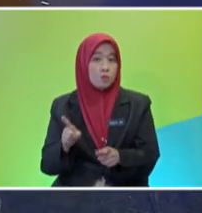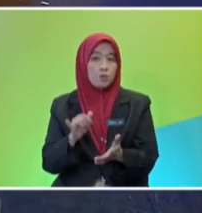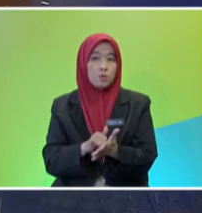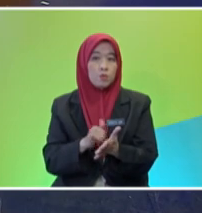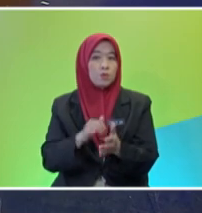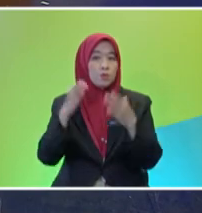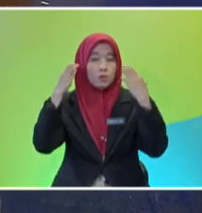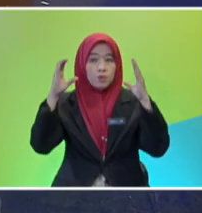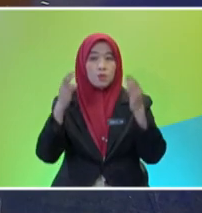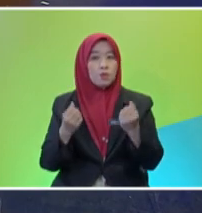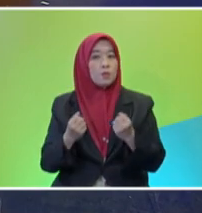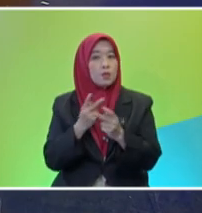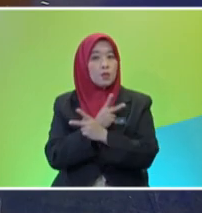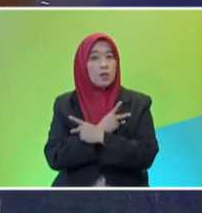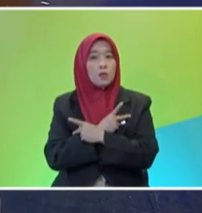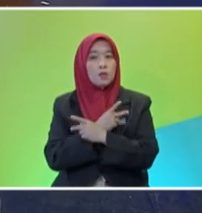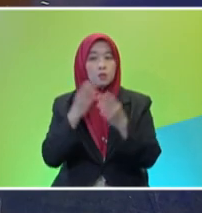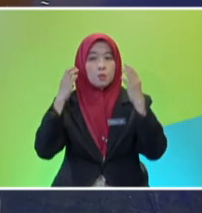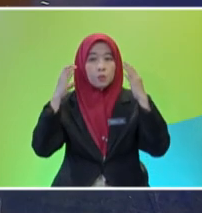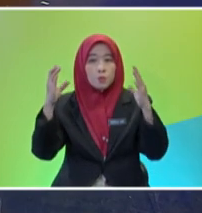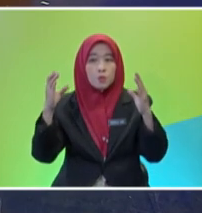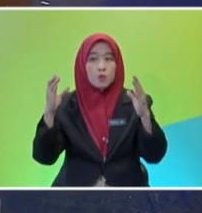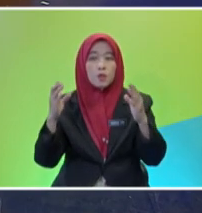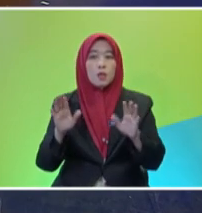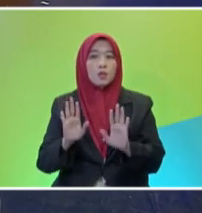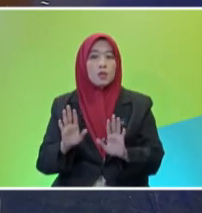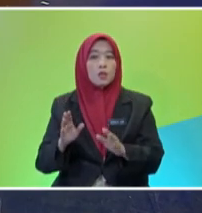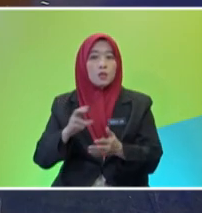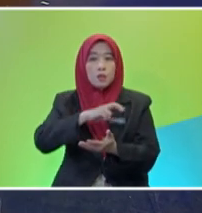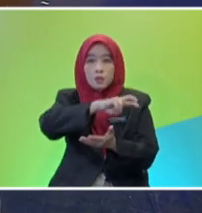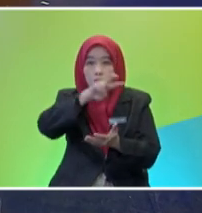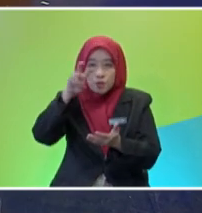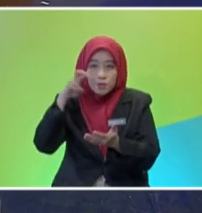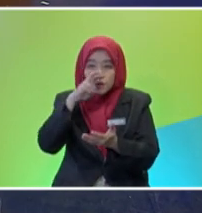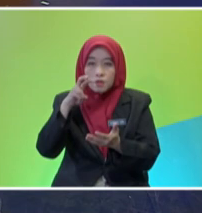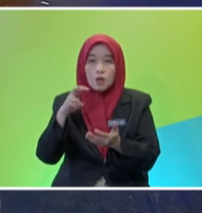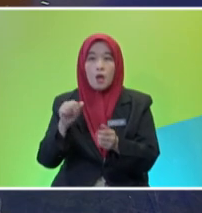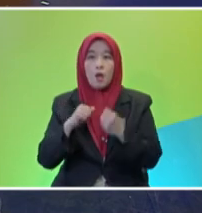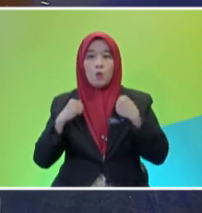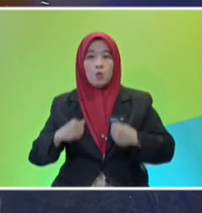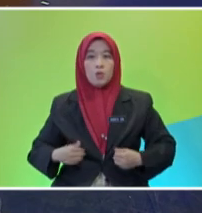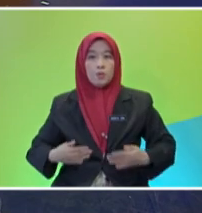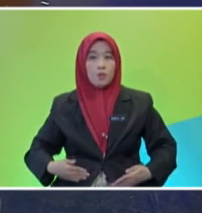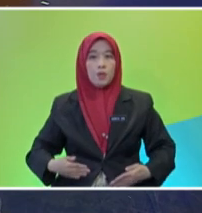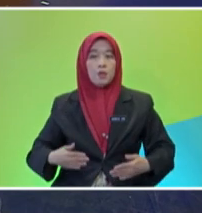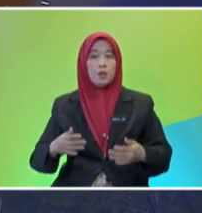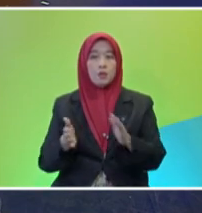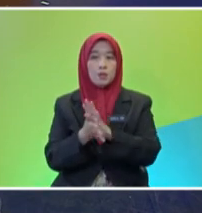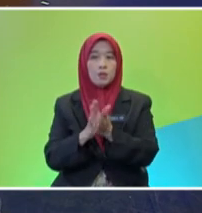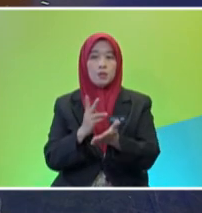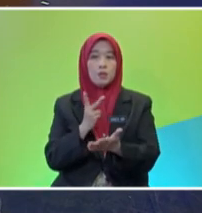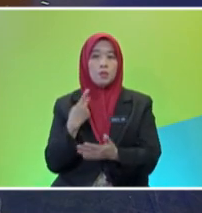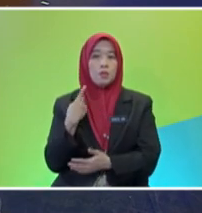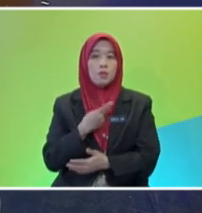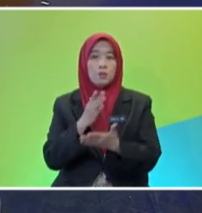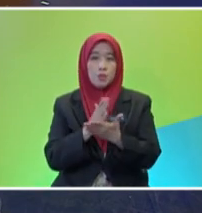penerangan di segmen ini. Nampaknya hari ini kita akan teroka lagi pelbagai anggota badan yang patut kita tahu. Jadi apa kata sekarang kita berhenti berehat